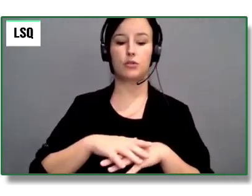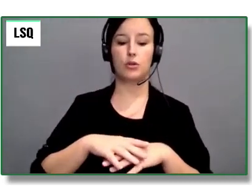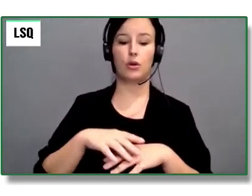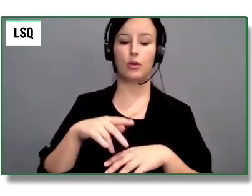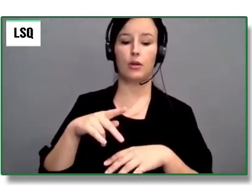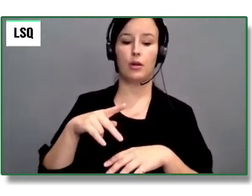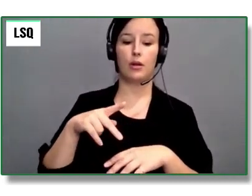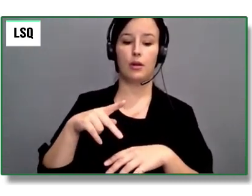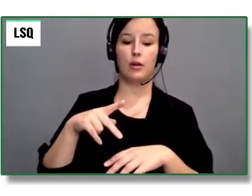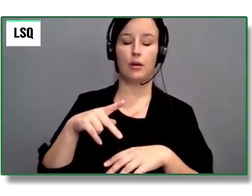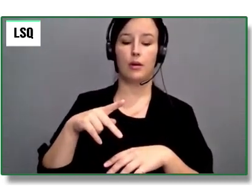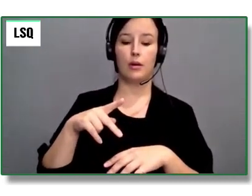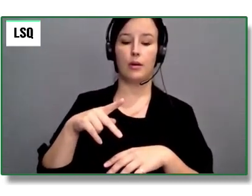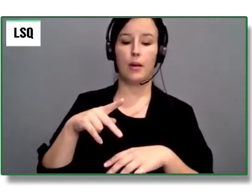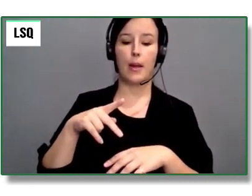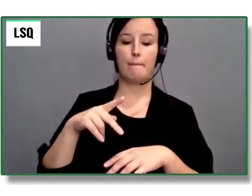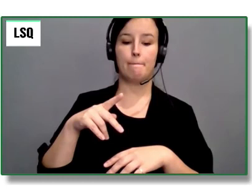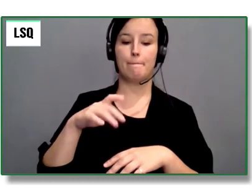Patreon,